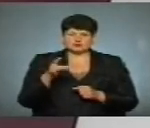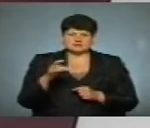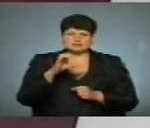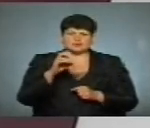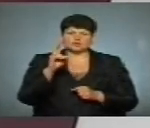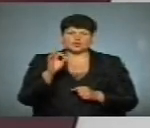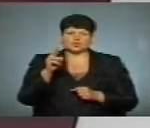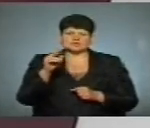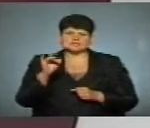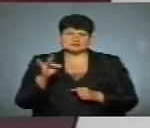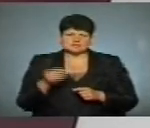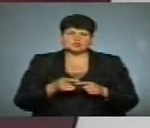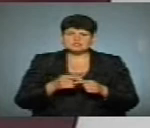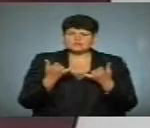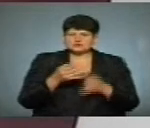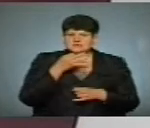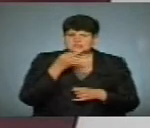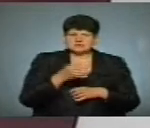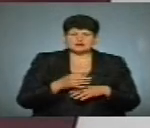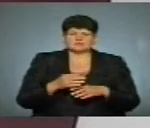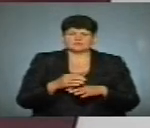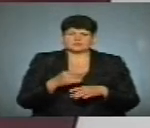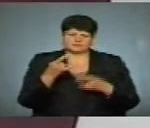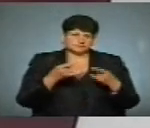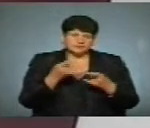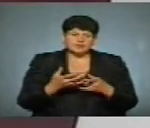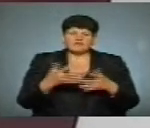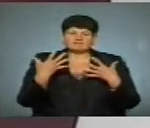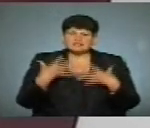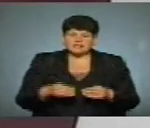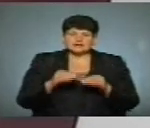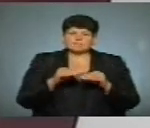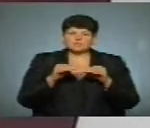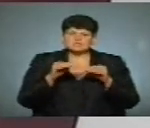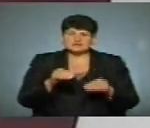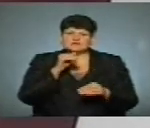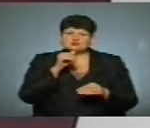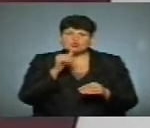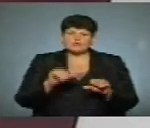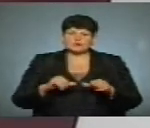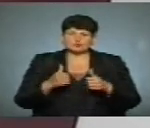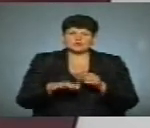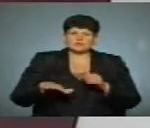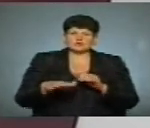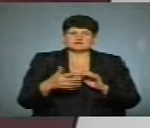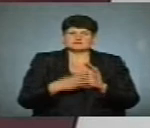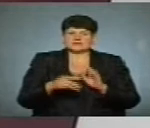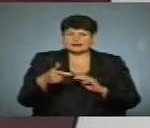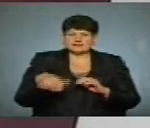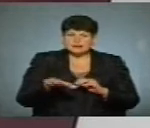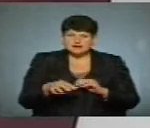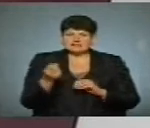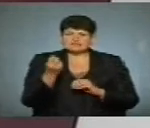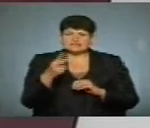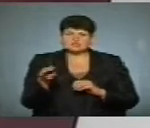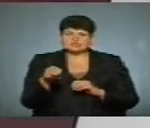це він сьогодні повідомив Суспільному. За його словами, втратив посіви цукрових буряків на площі 80 гектарів. Нагадаю,